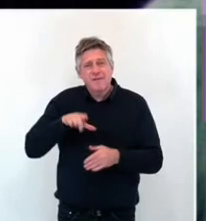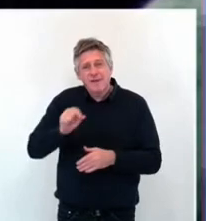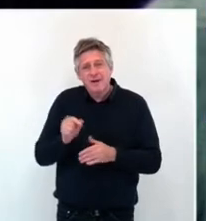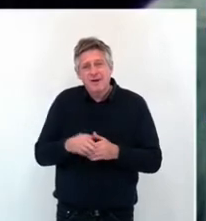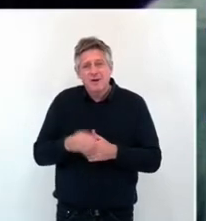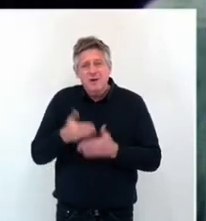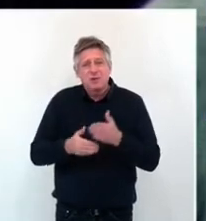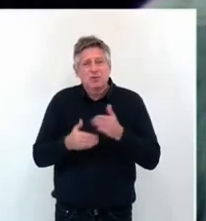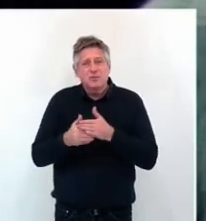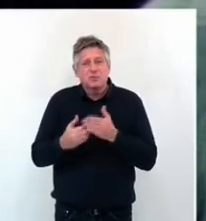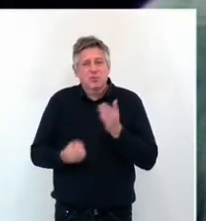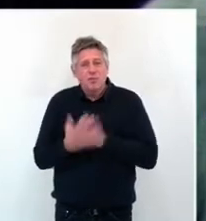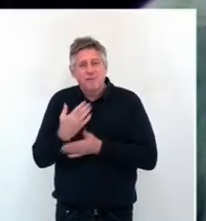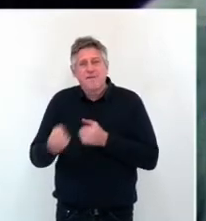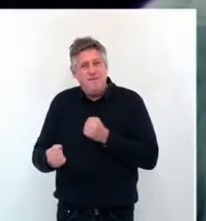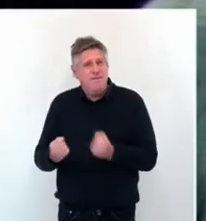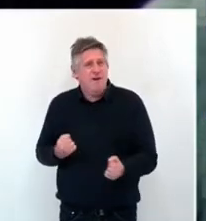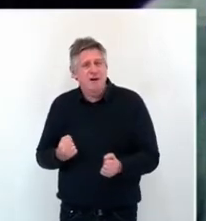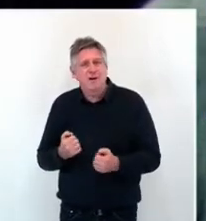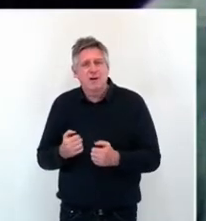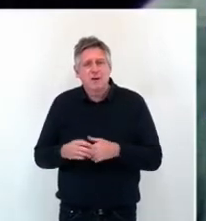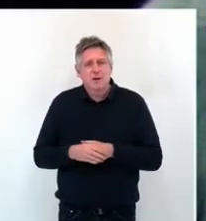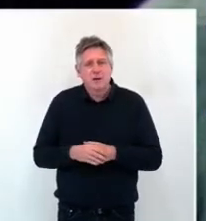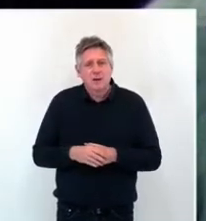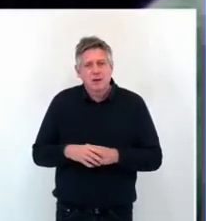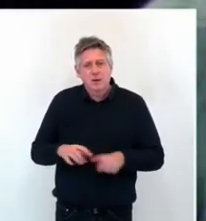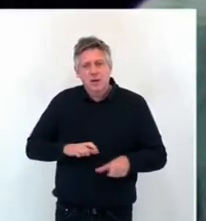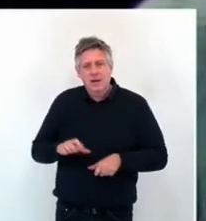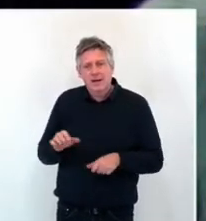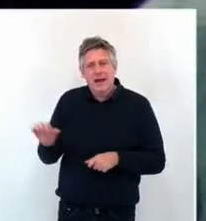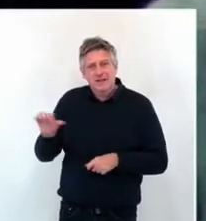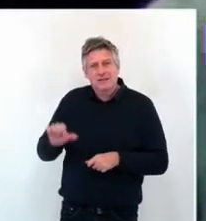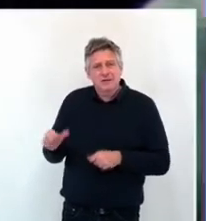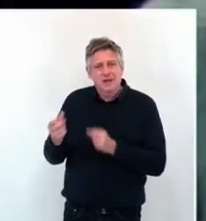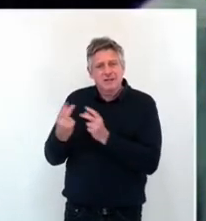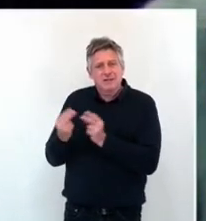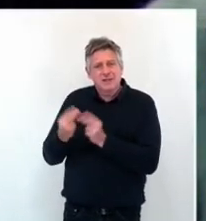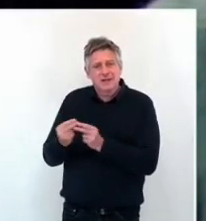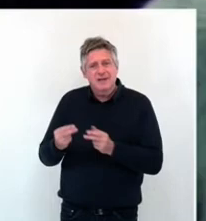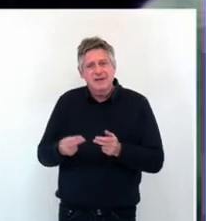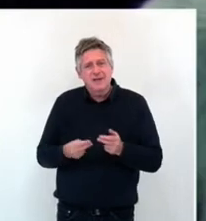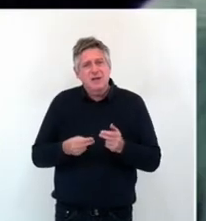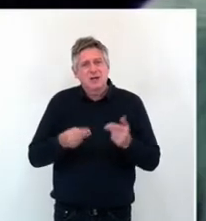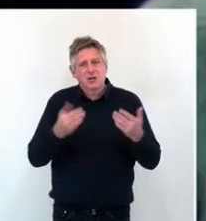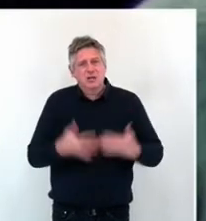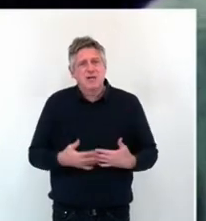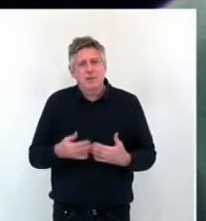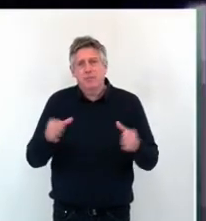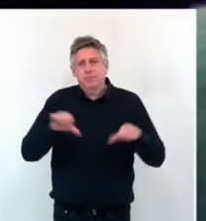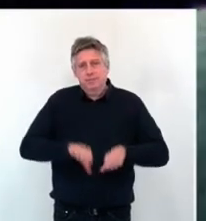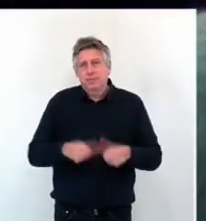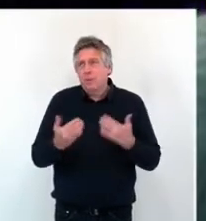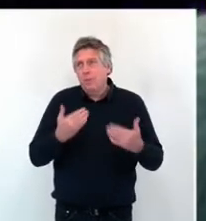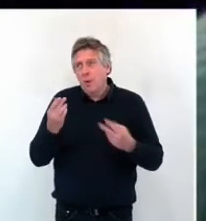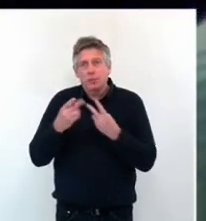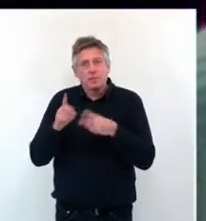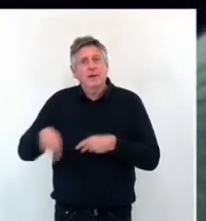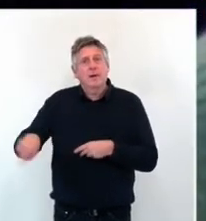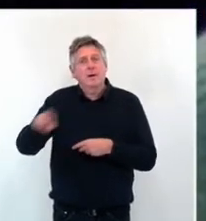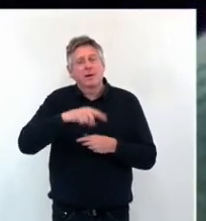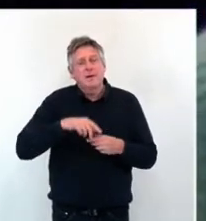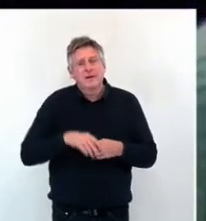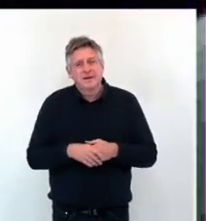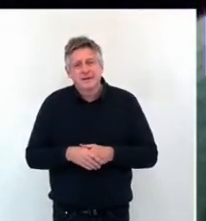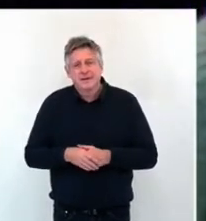flux de construction neuve. Aujourd'hui, et ma collègue Alexandra y reviendra, il ne faut pas s'étonner que les chiffres soient plus mauvais qu'ailleurs. Alors,